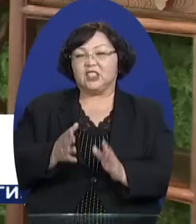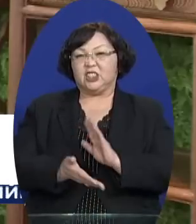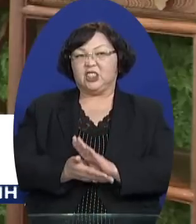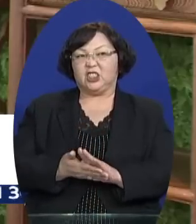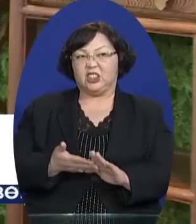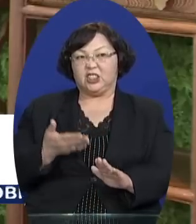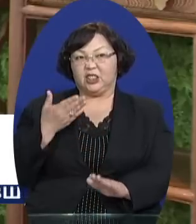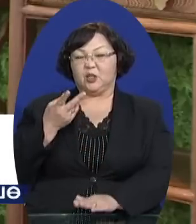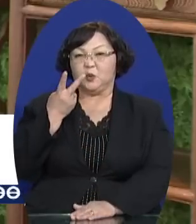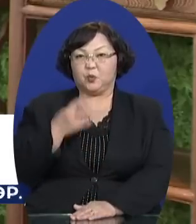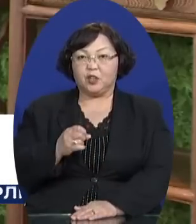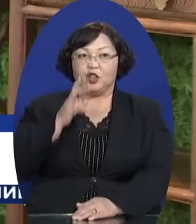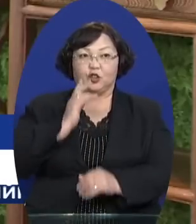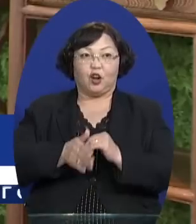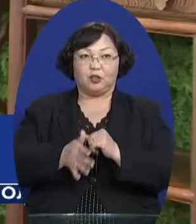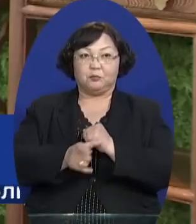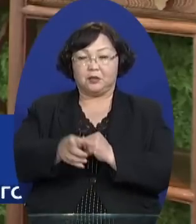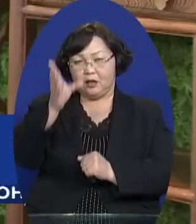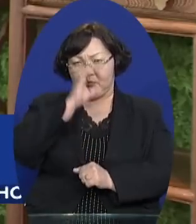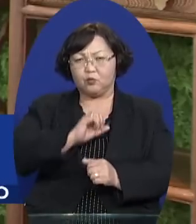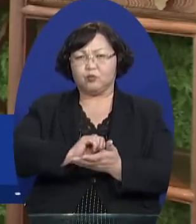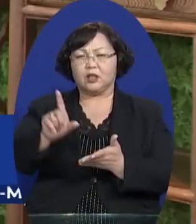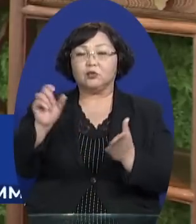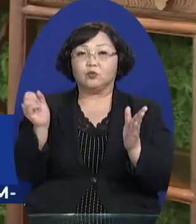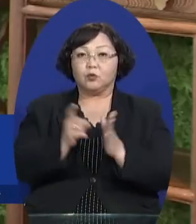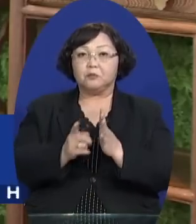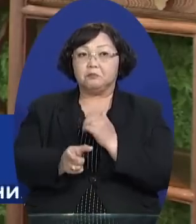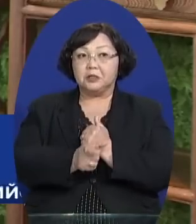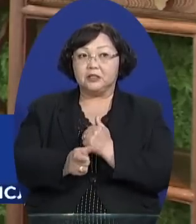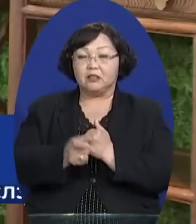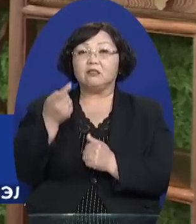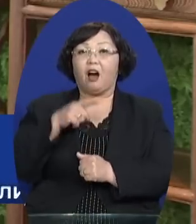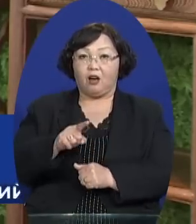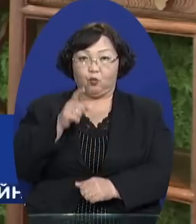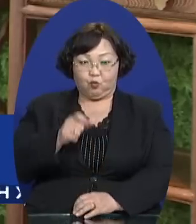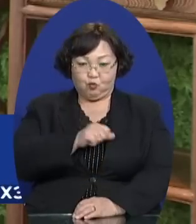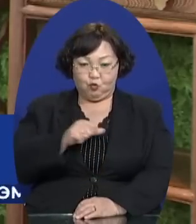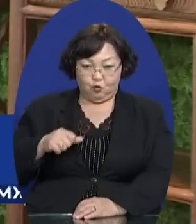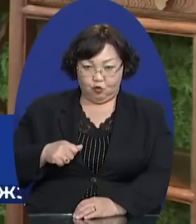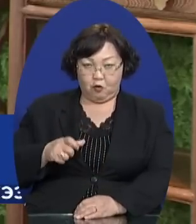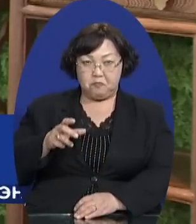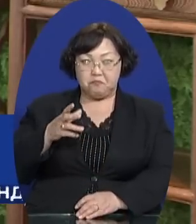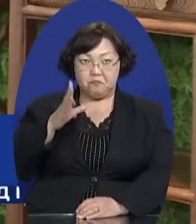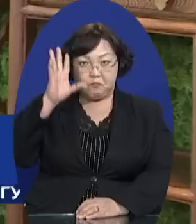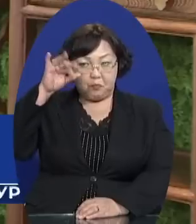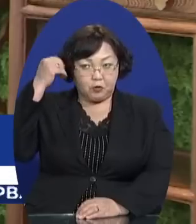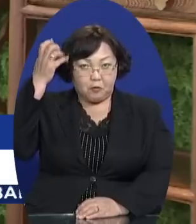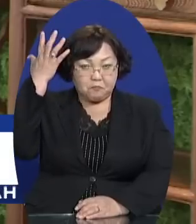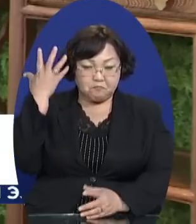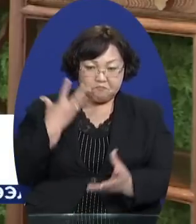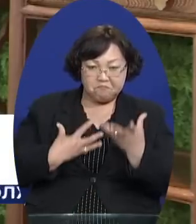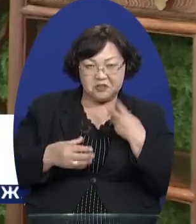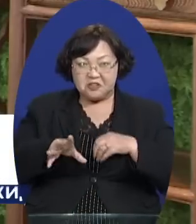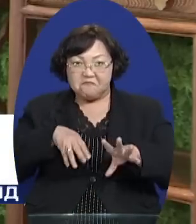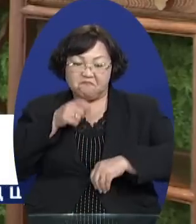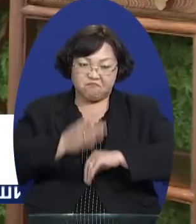мэрэгчл айгүй тийм үнцэнтэй мэрэгчлүүдийн тоонд орж байгаа. Ягаад гэвэл хүнээс гарч байгаа тэр хүний мэдрэмжээр бүтэж байгаа хоолыг ямар ч робот